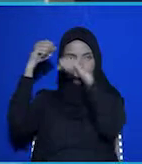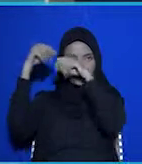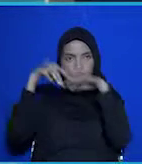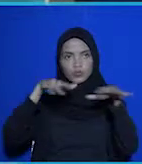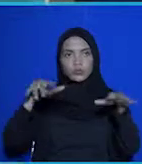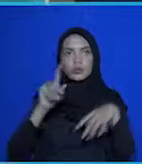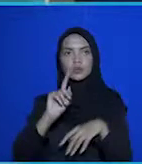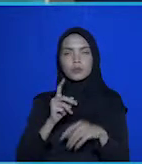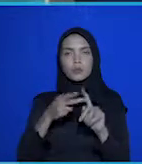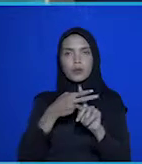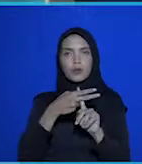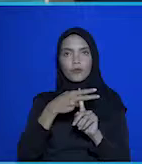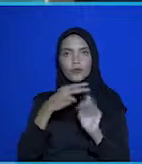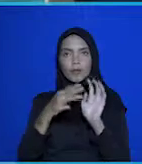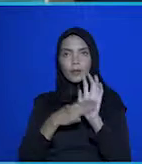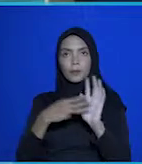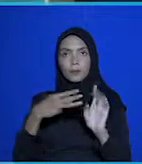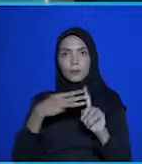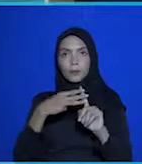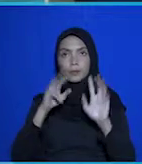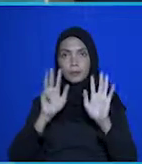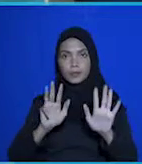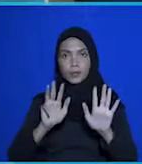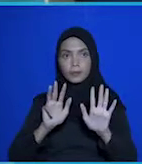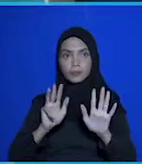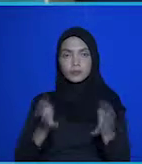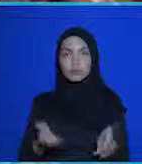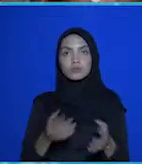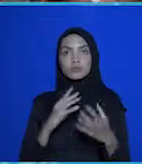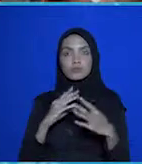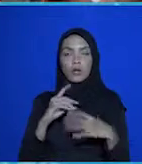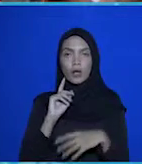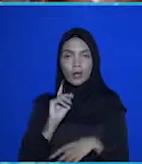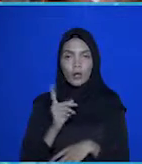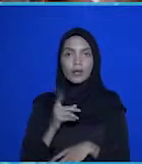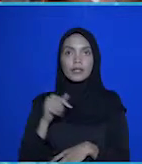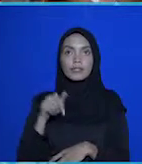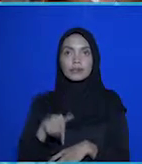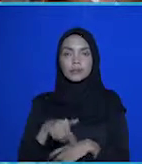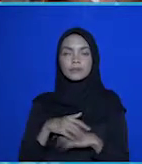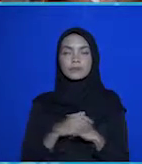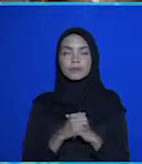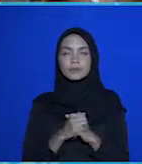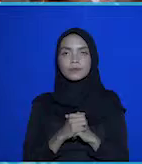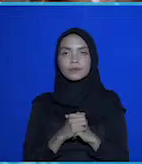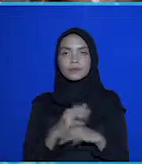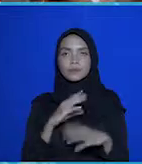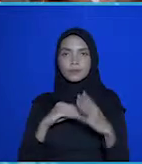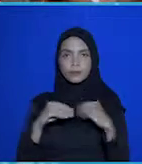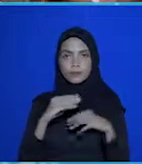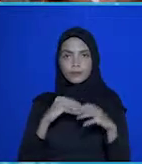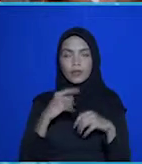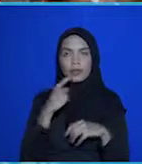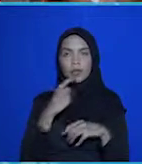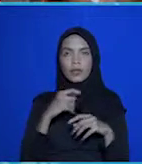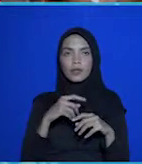Esa kembali Forum Merdeka Barat 9 kami gelar, dan untuk hari ini kita akan